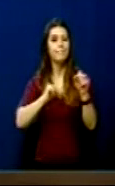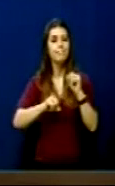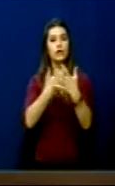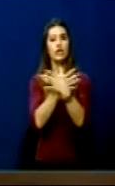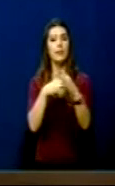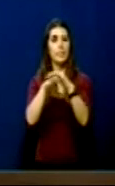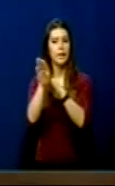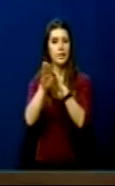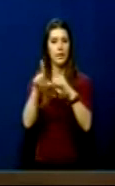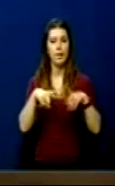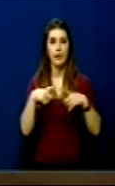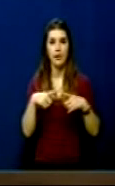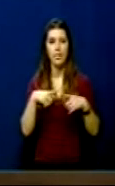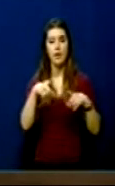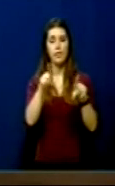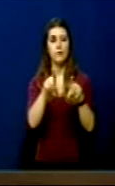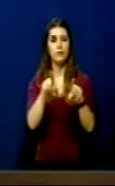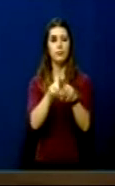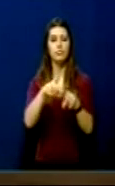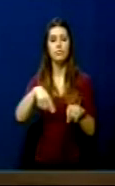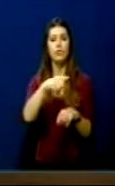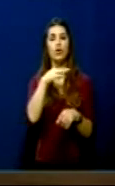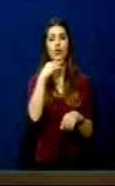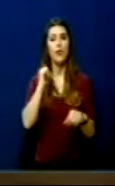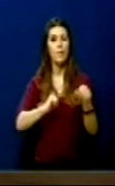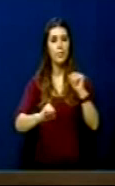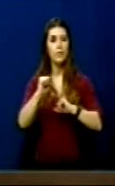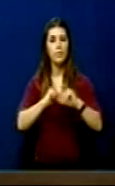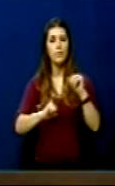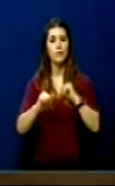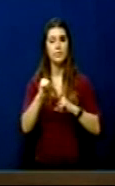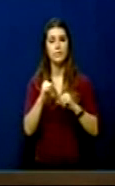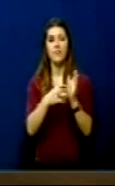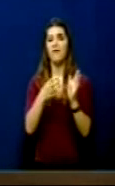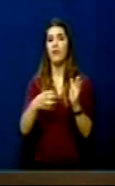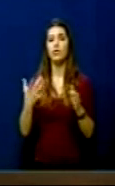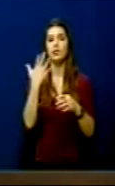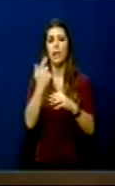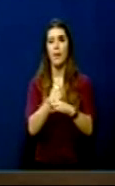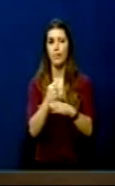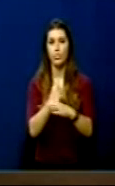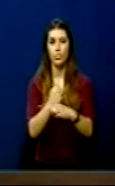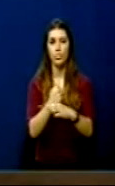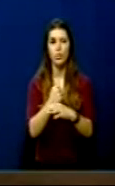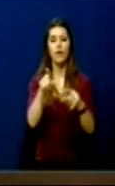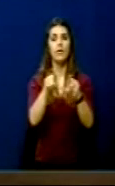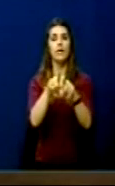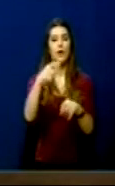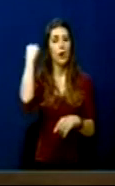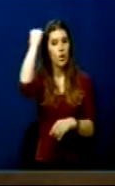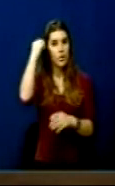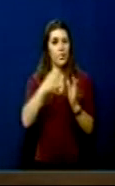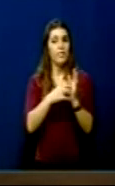Shqipërinë. Kalvari i vuajtjeve të tyre nuk do të merrte fund edhe për disa muaj, derisa Kosova të